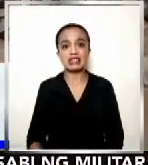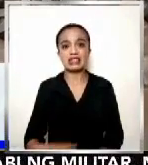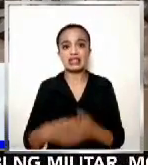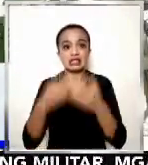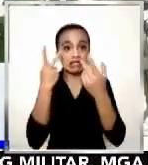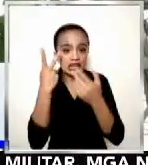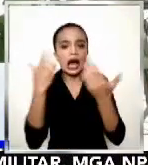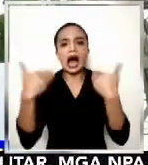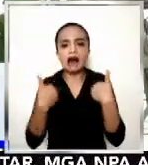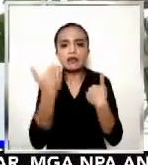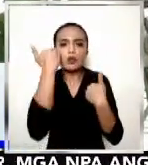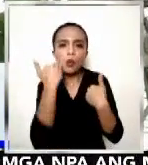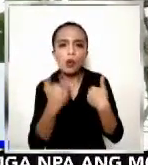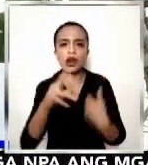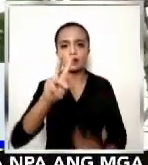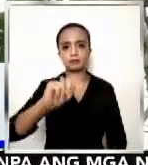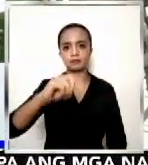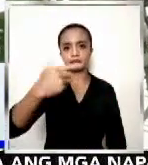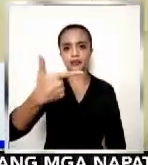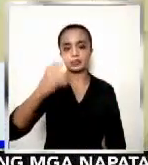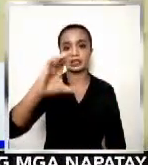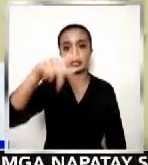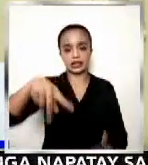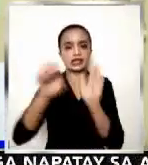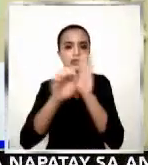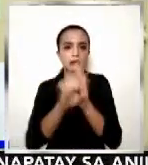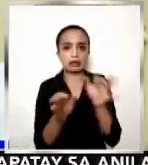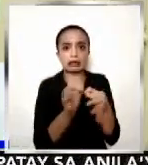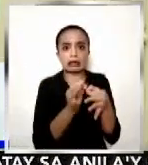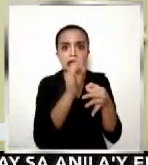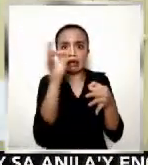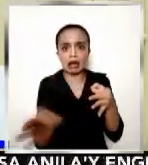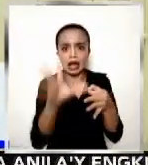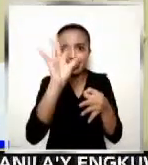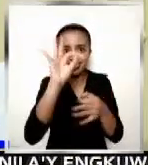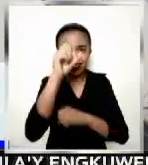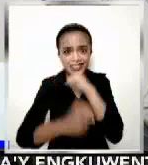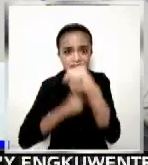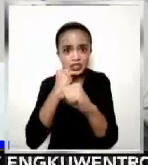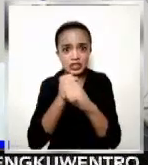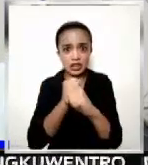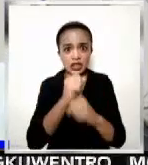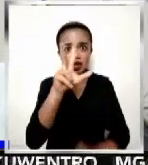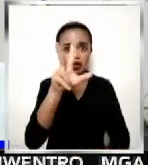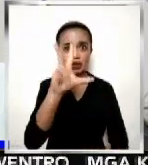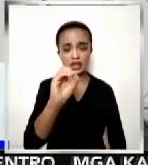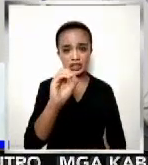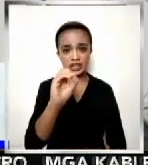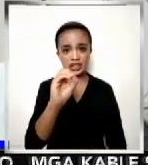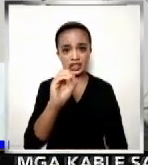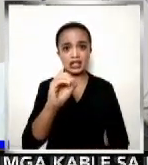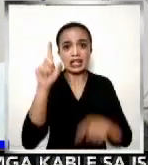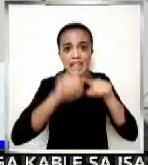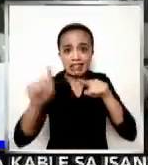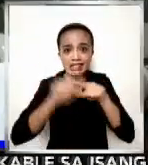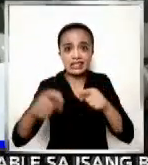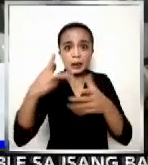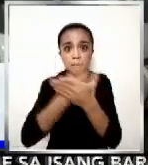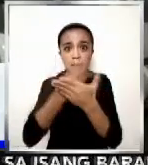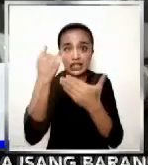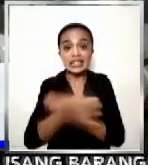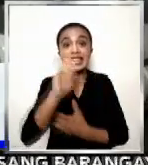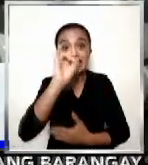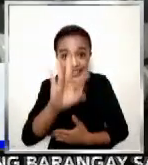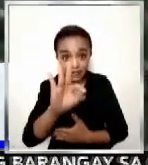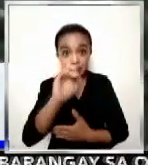ng pagkaantala ng aabot ng 9 taon ang mahigit 30 transmission projects na kung nakumpleto lang daw, sana